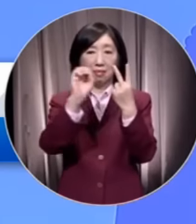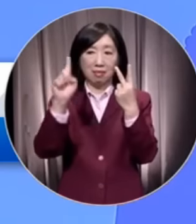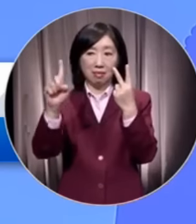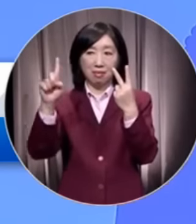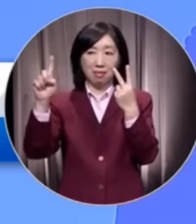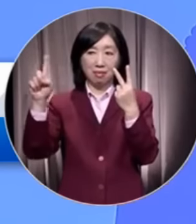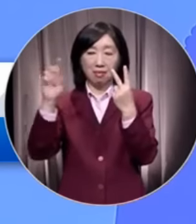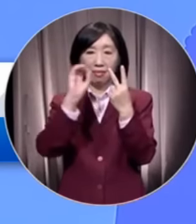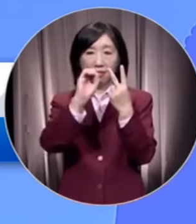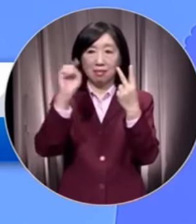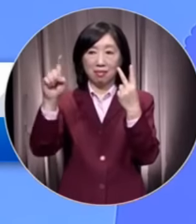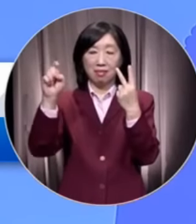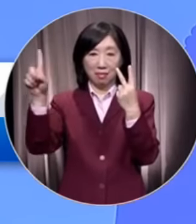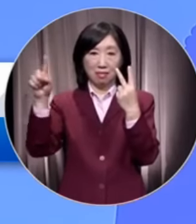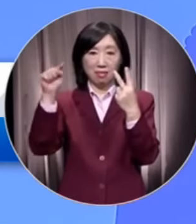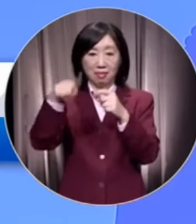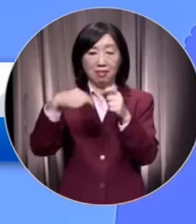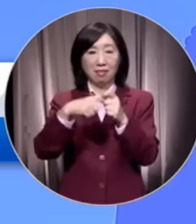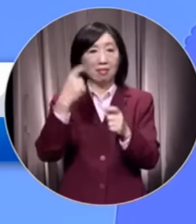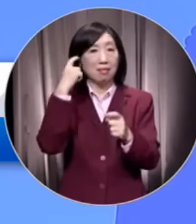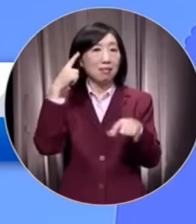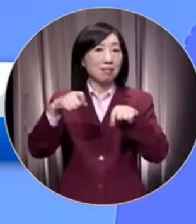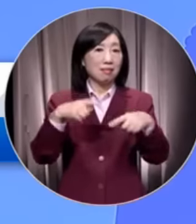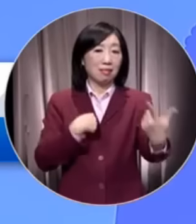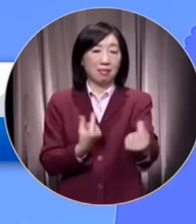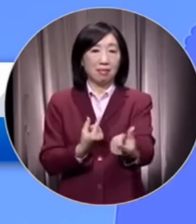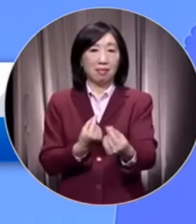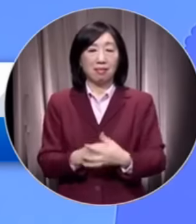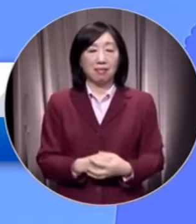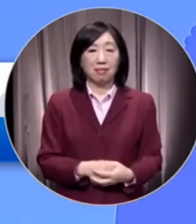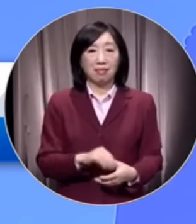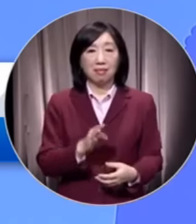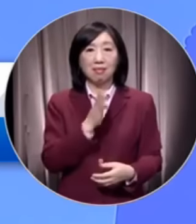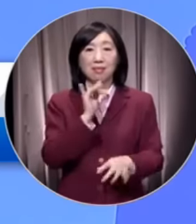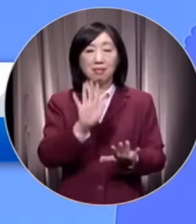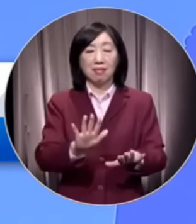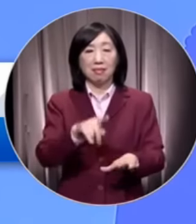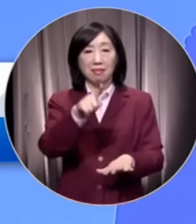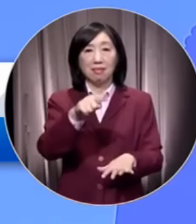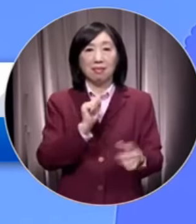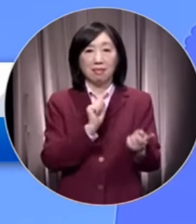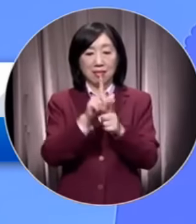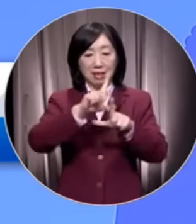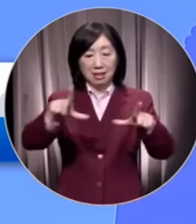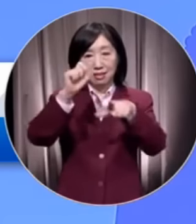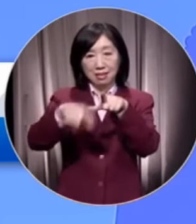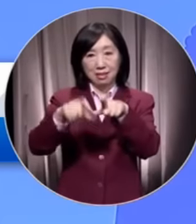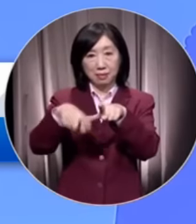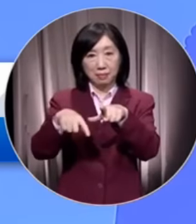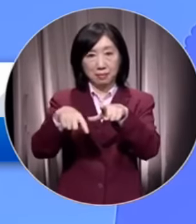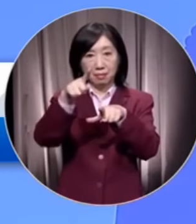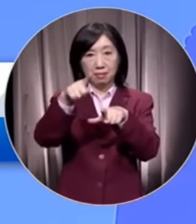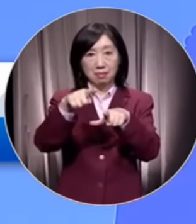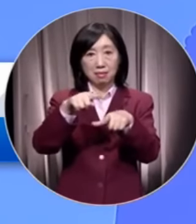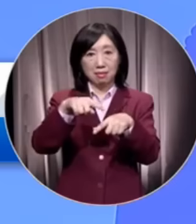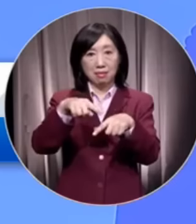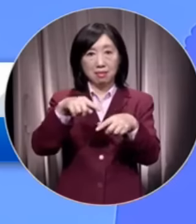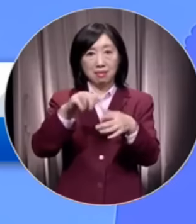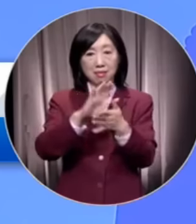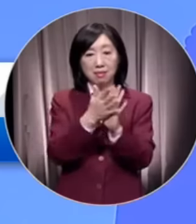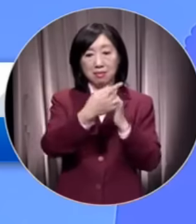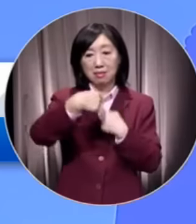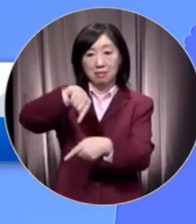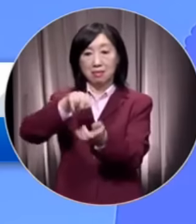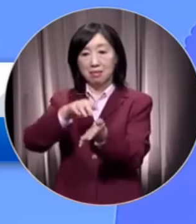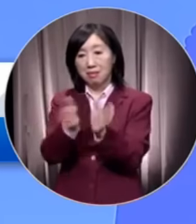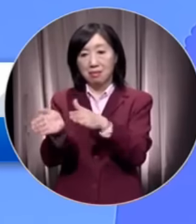2011年的主张是一样的，只不过你现在碰到大企业就开始转弯了。所以宋